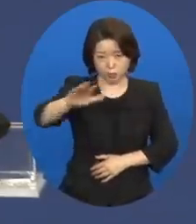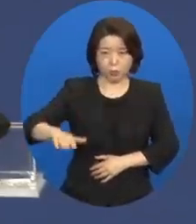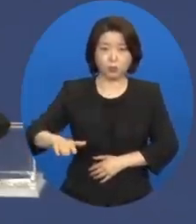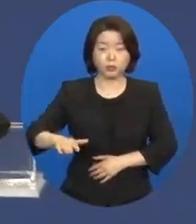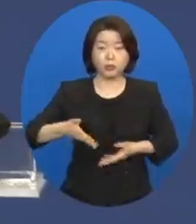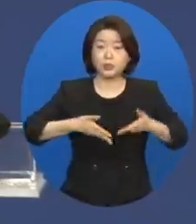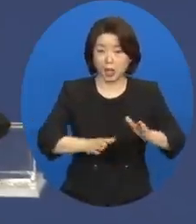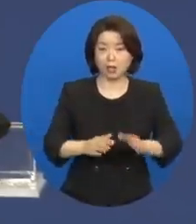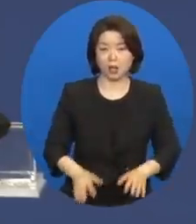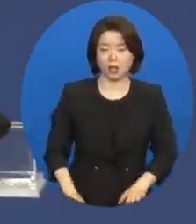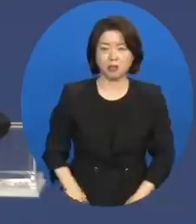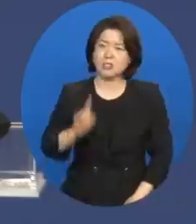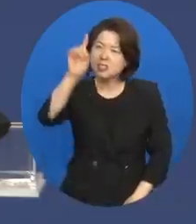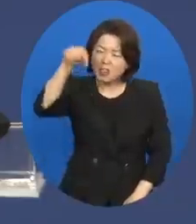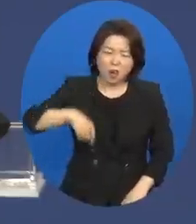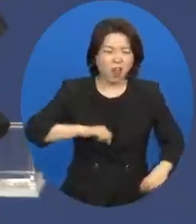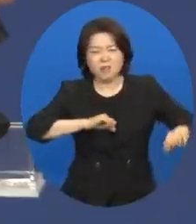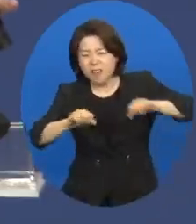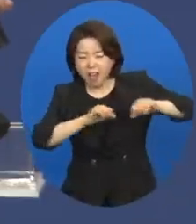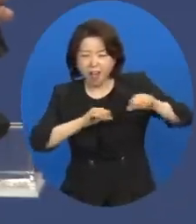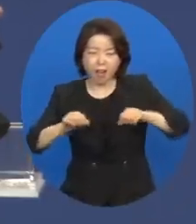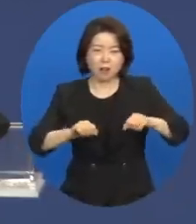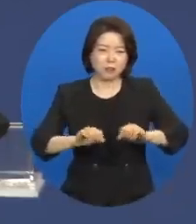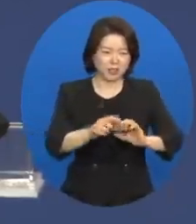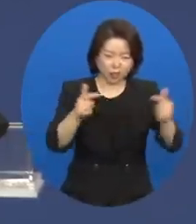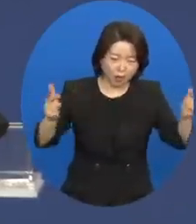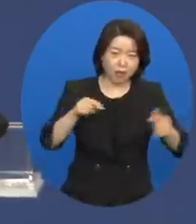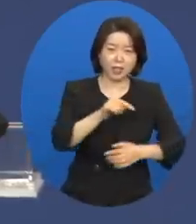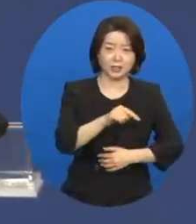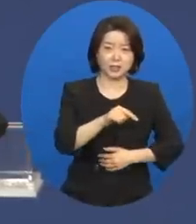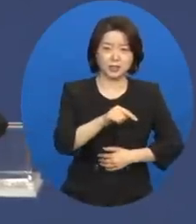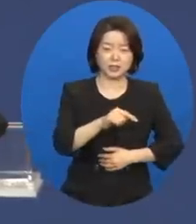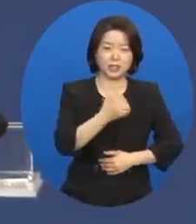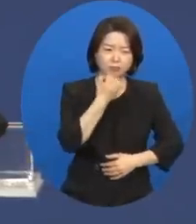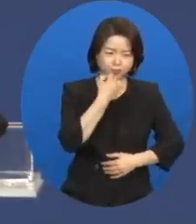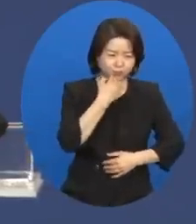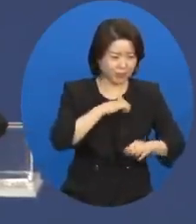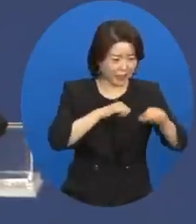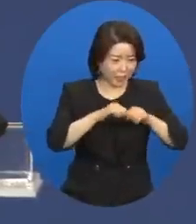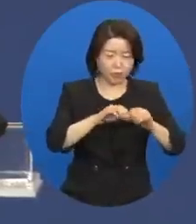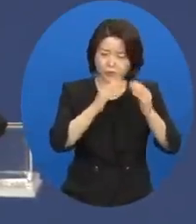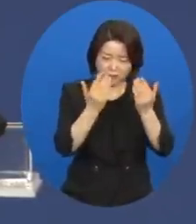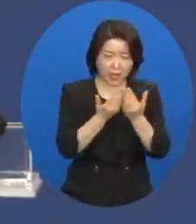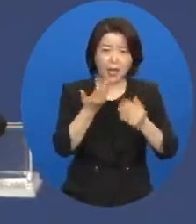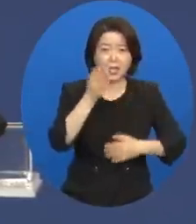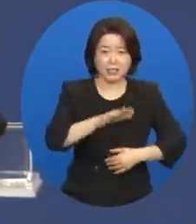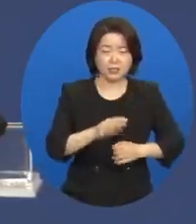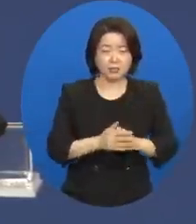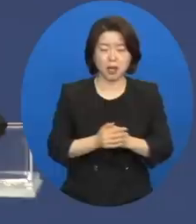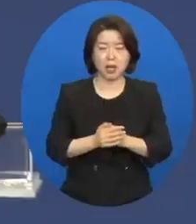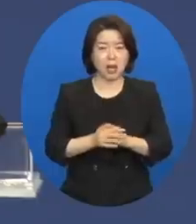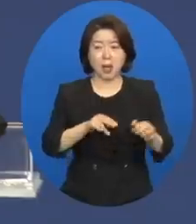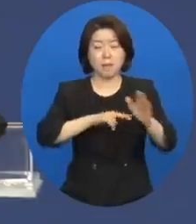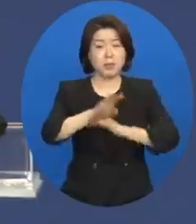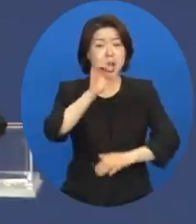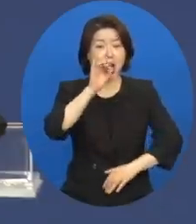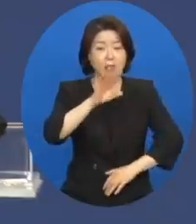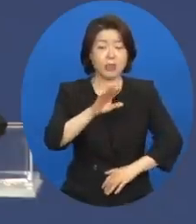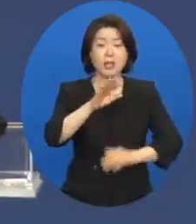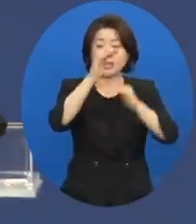천하에 무슨 객기를 부리고 뭐 별의별 뭐 웃기는 짓을 다 해도 피할 수 없는 사실 한